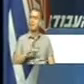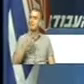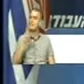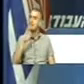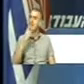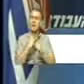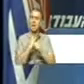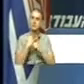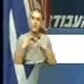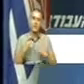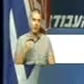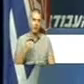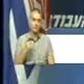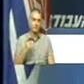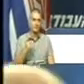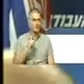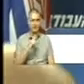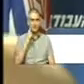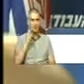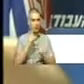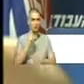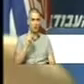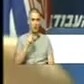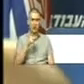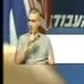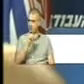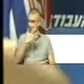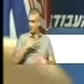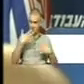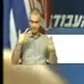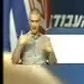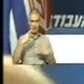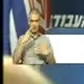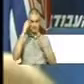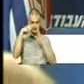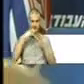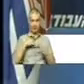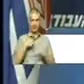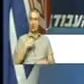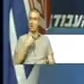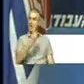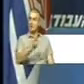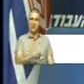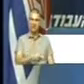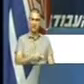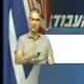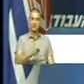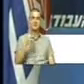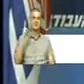היום, רבותיי, זה לא צחוק. אתם קודם נבהלתם מהסרט שלי כשאמרתי שהצל